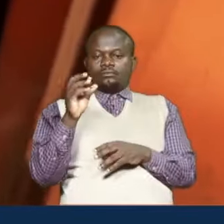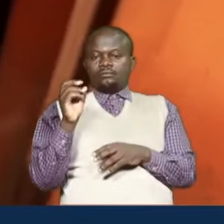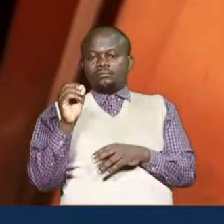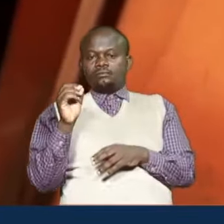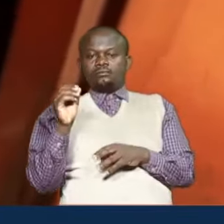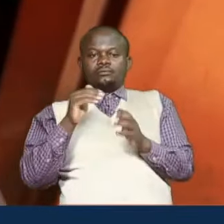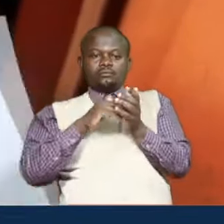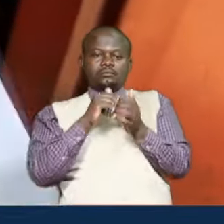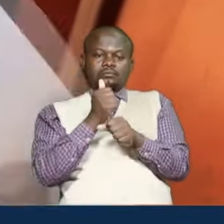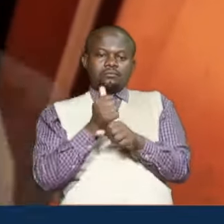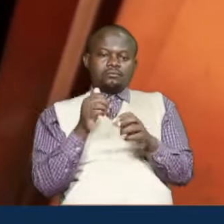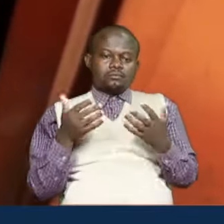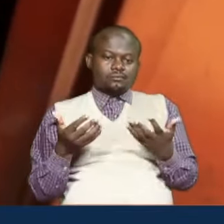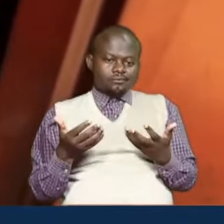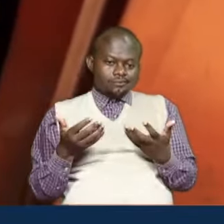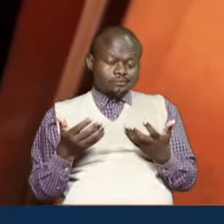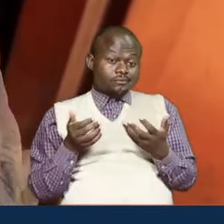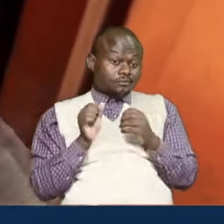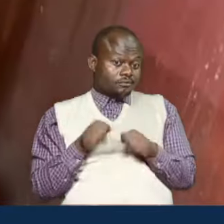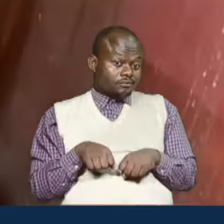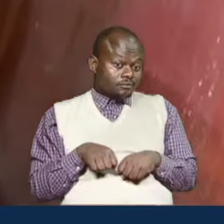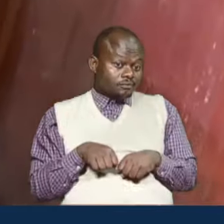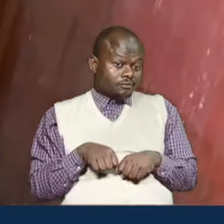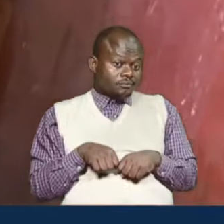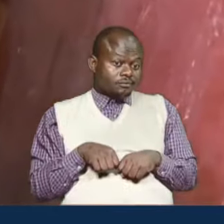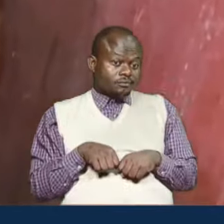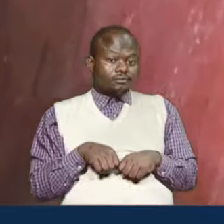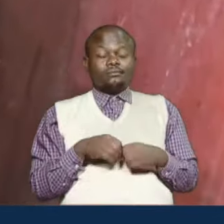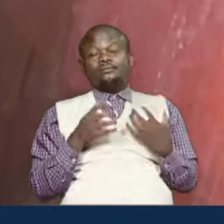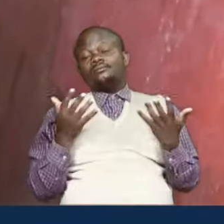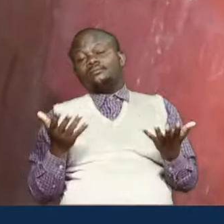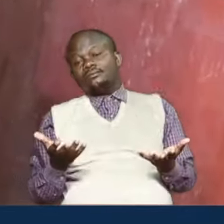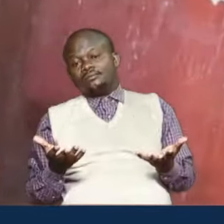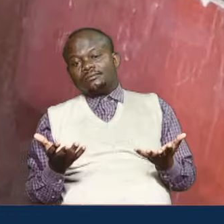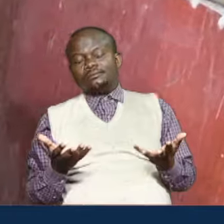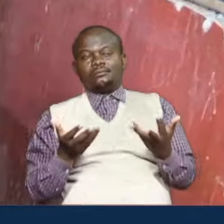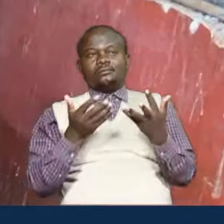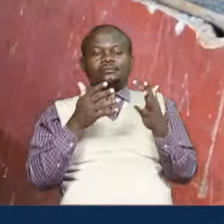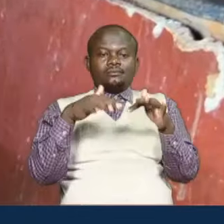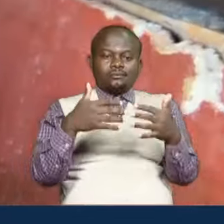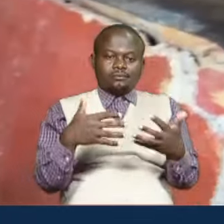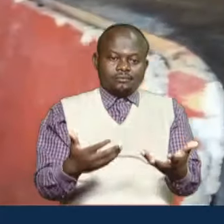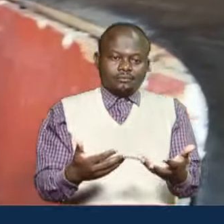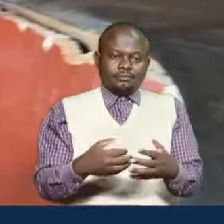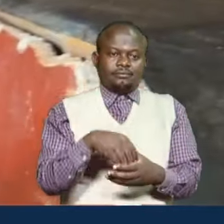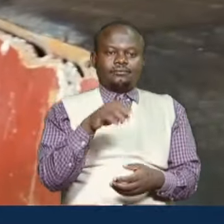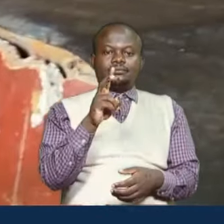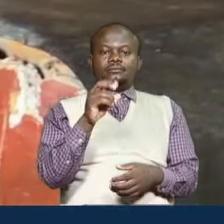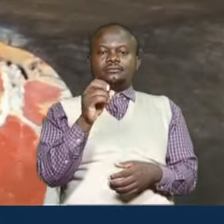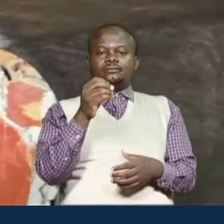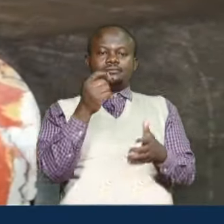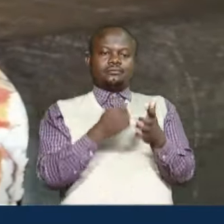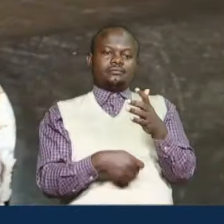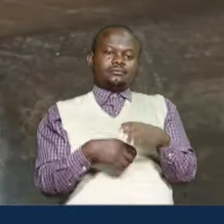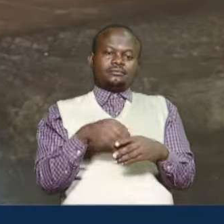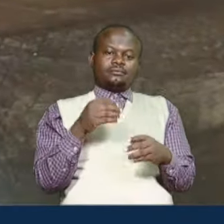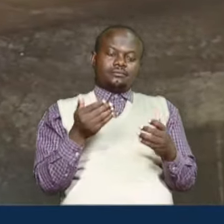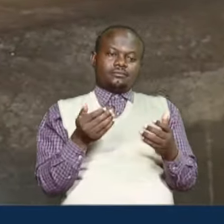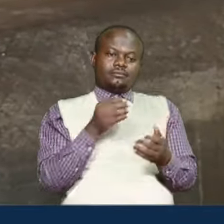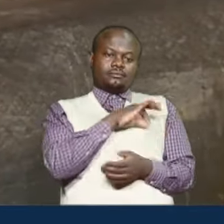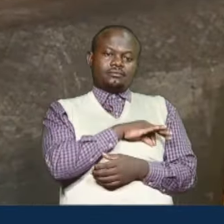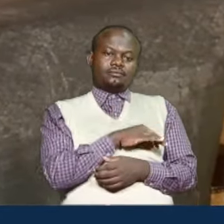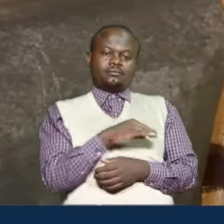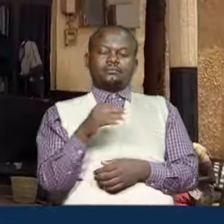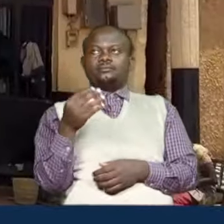azongera gukora, birashoboka? Ubarabona bufata ngo 200,000 nibyo baca ngo ubu bafashe ubwa kabiri mu